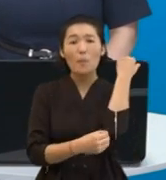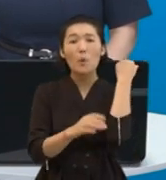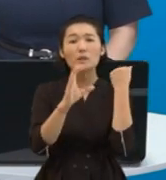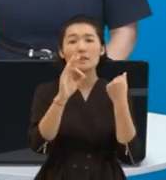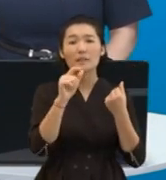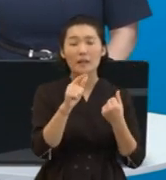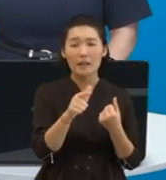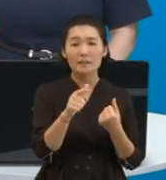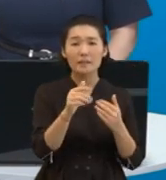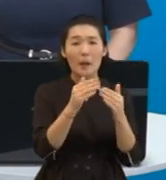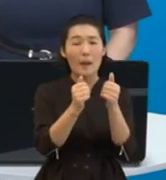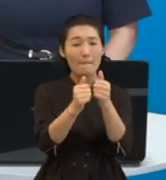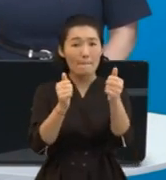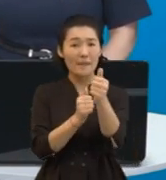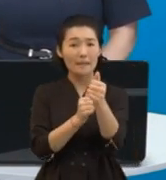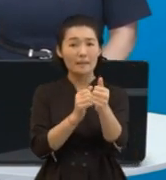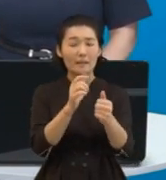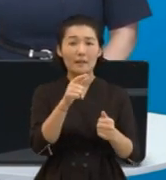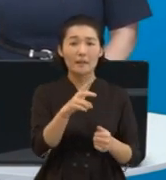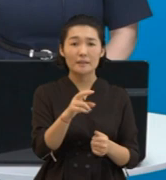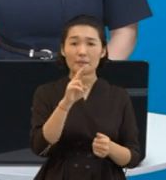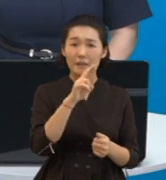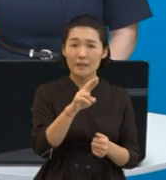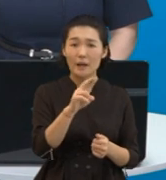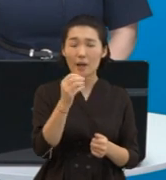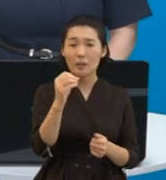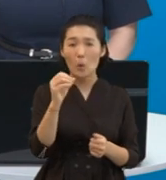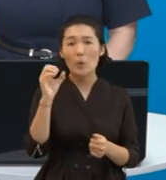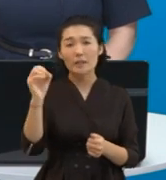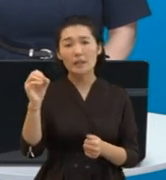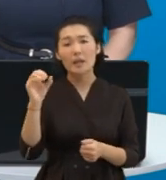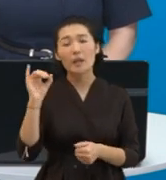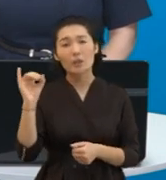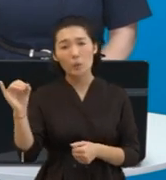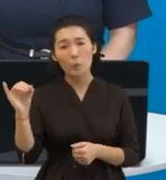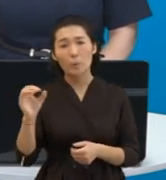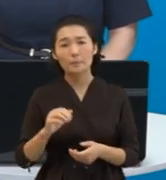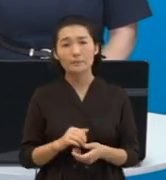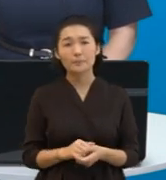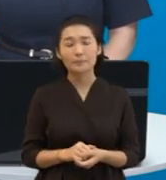перед гласными я ю ю ю и